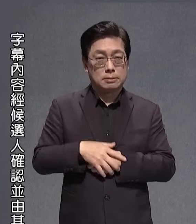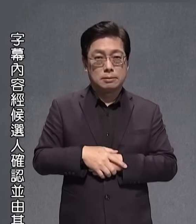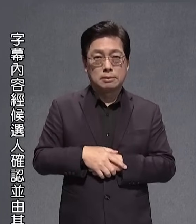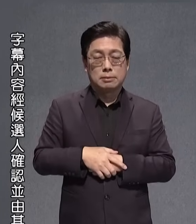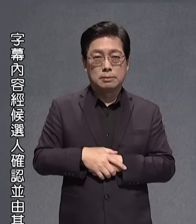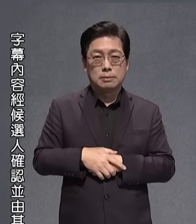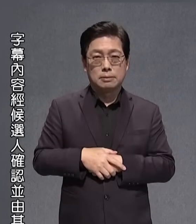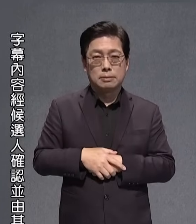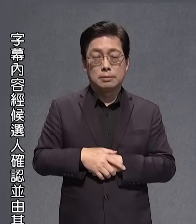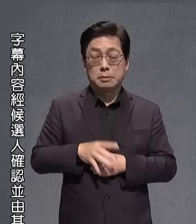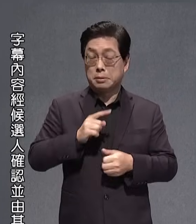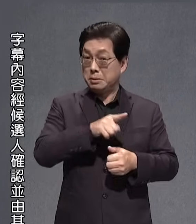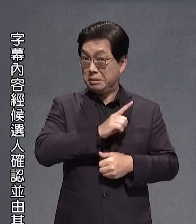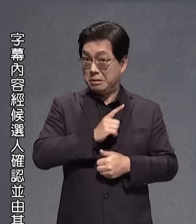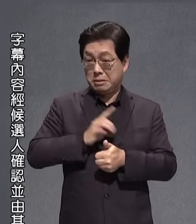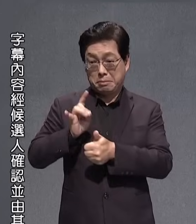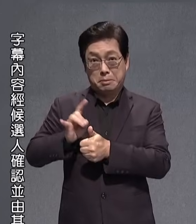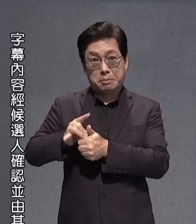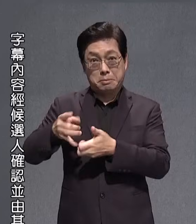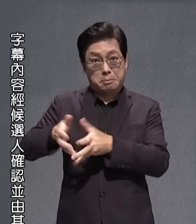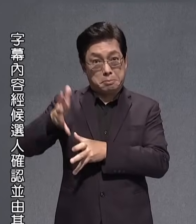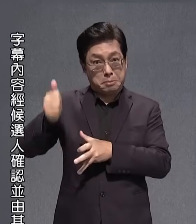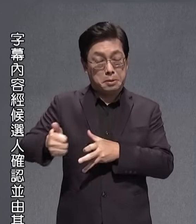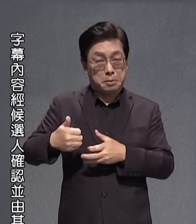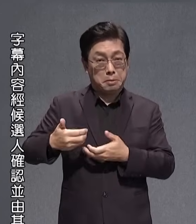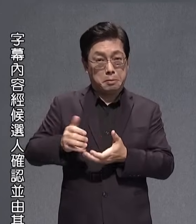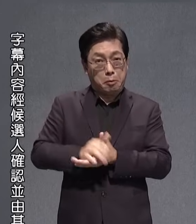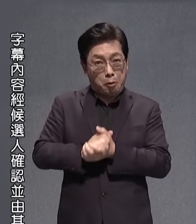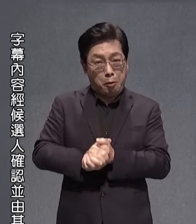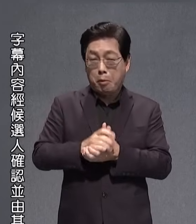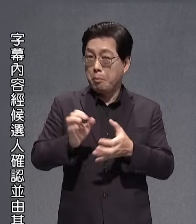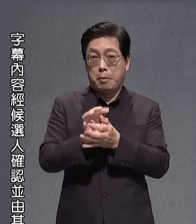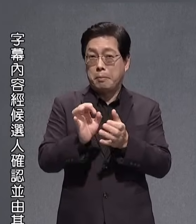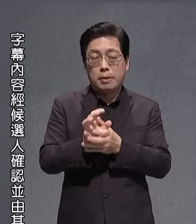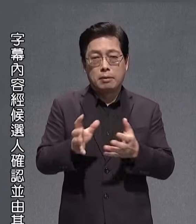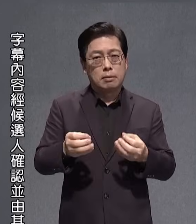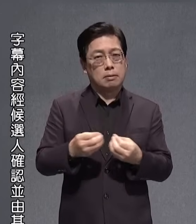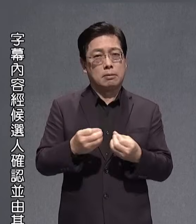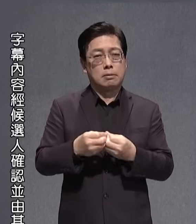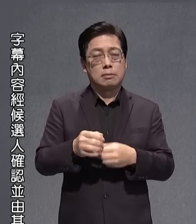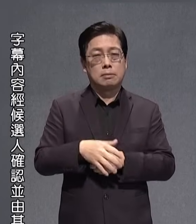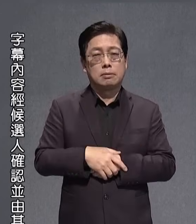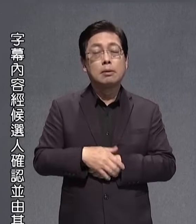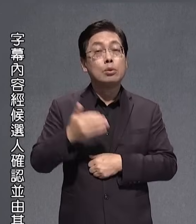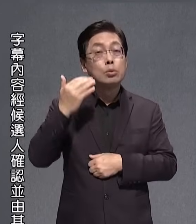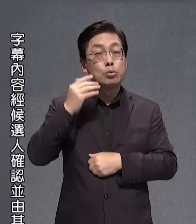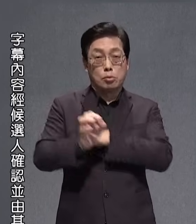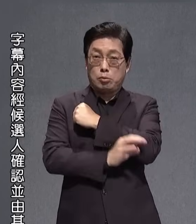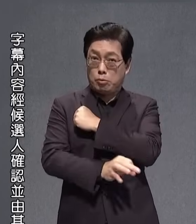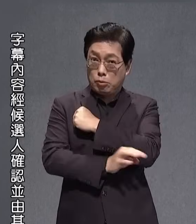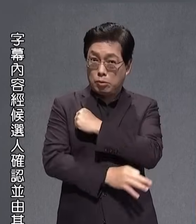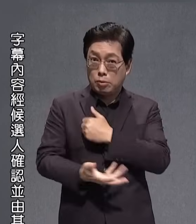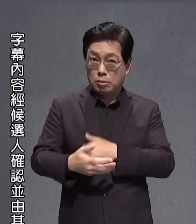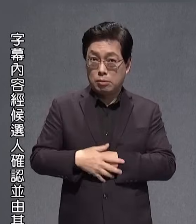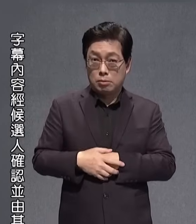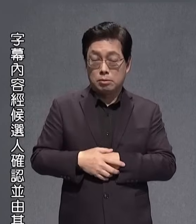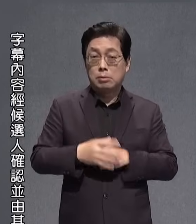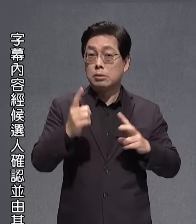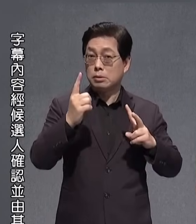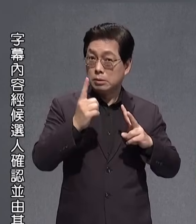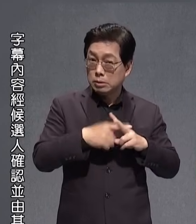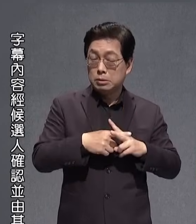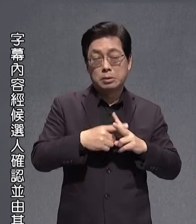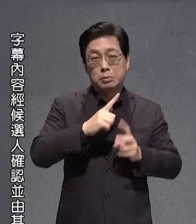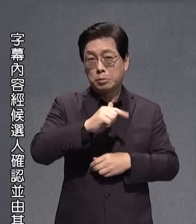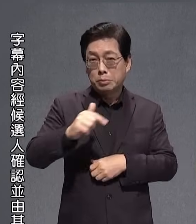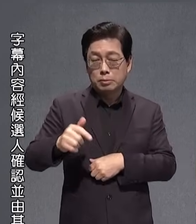含诈骗集团交陪，啊，不要紧，哇，啊，如果贪污腐败是一个小东